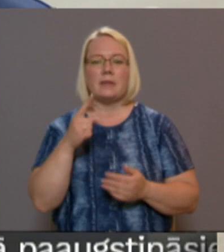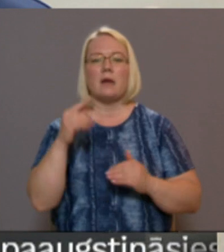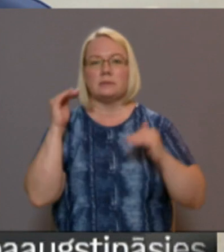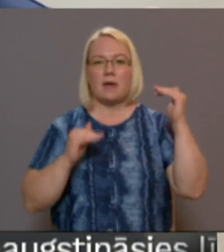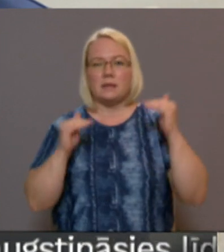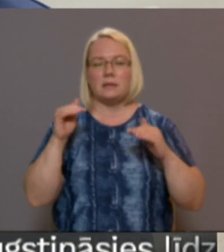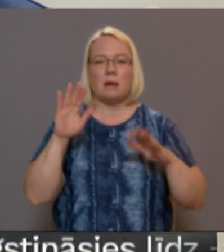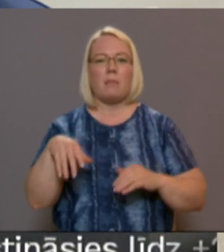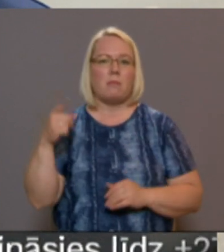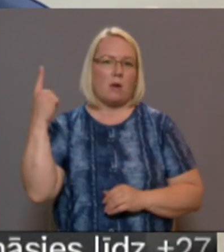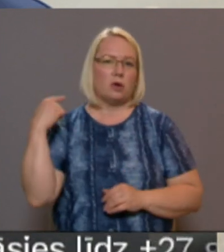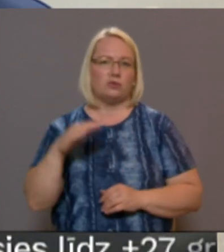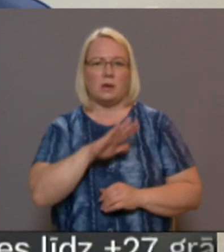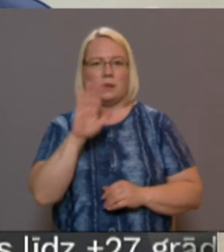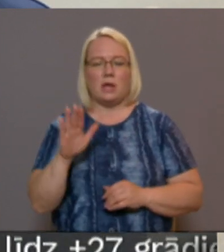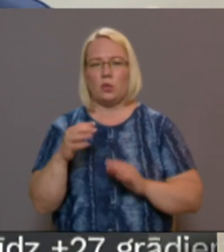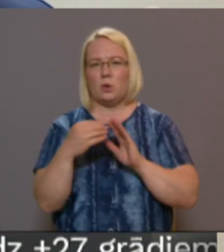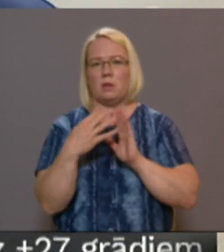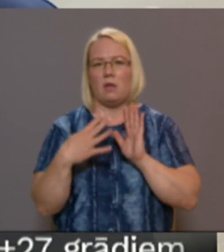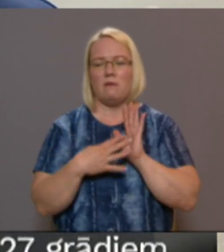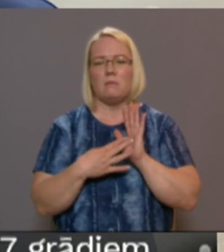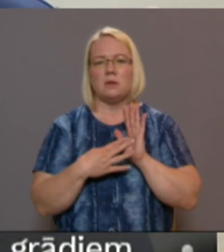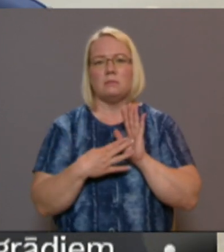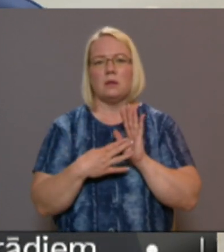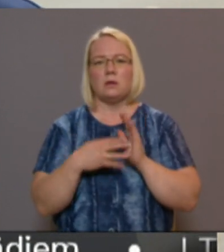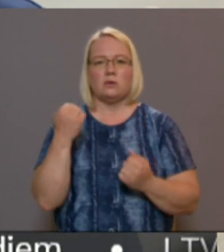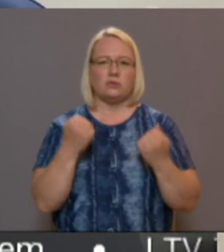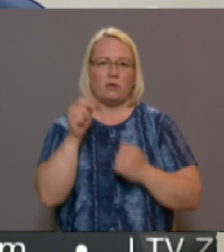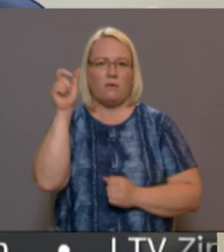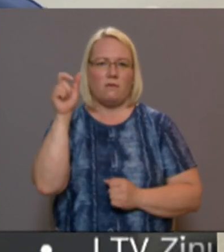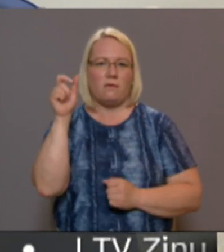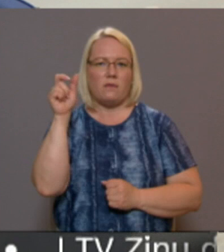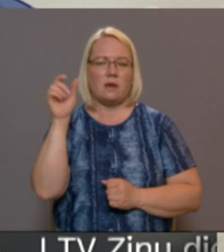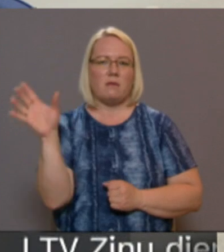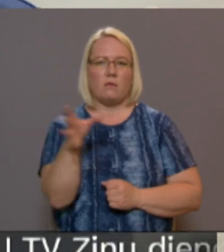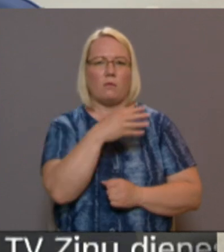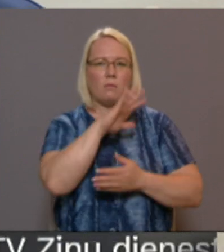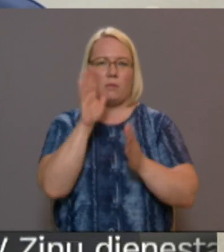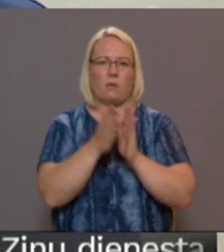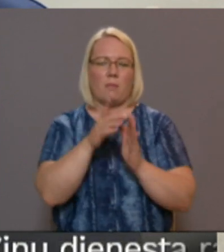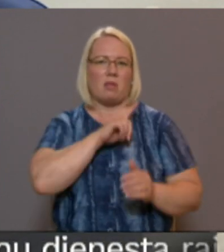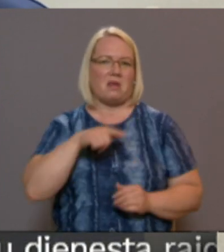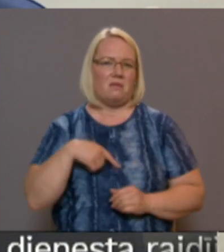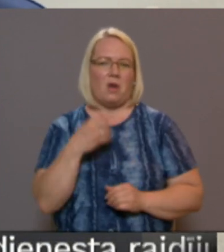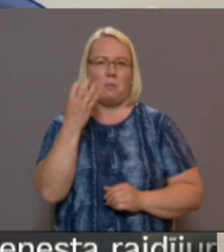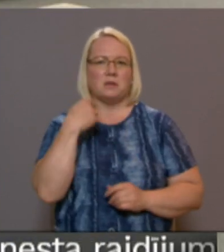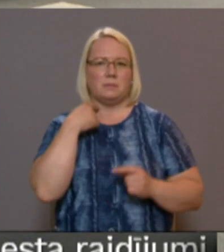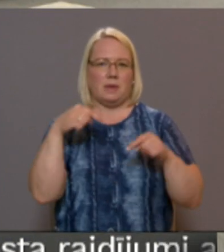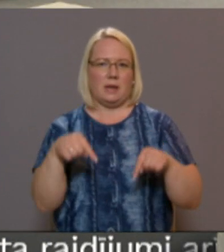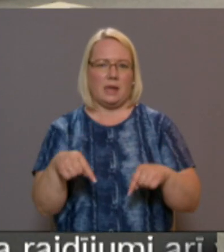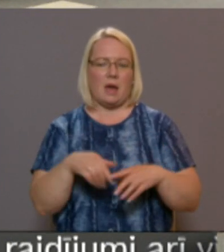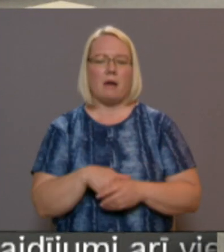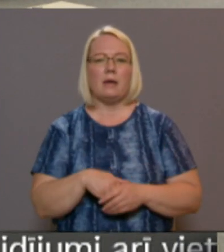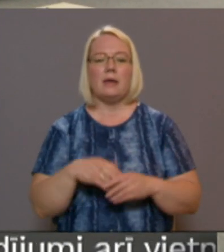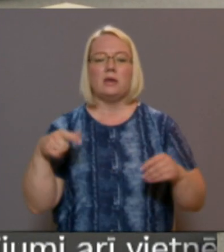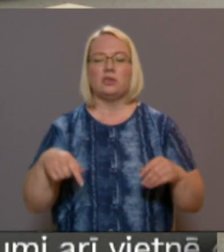statistika par pagājušo dienakti ir kaut kur 19 vadītāji pa visu Latviju, 15 laikam Rīgā. Šitā